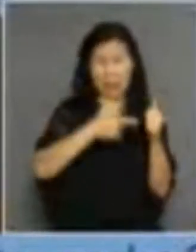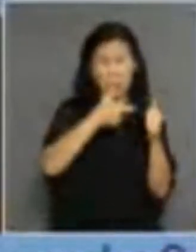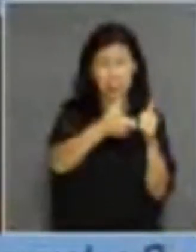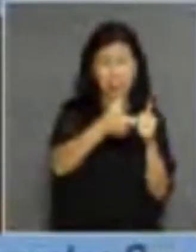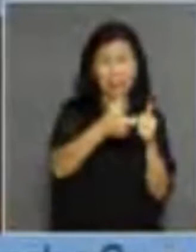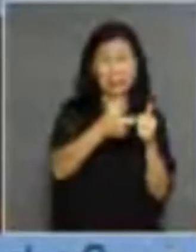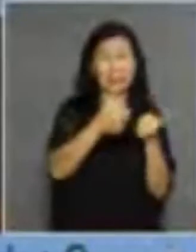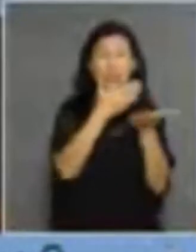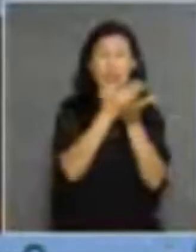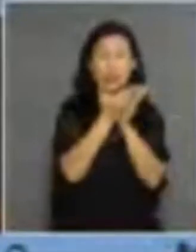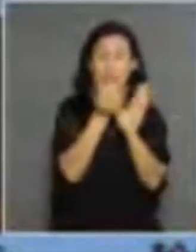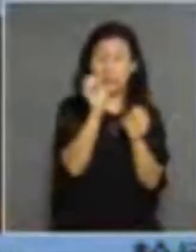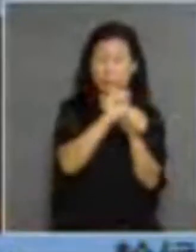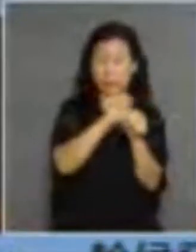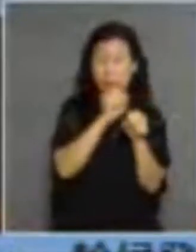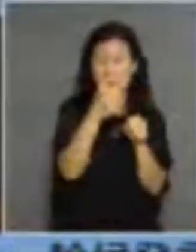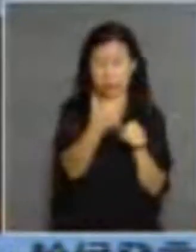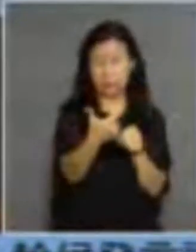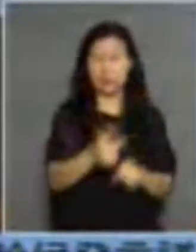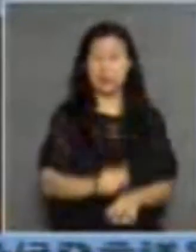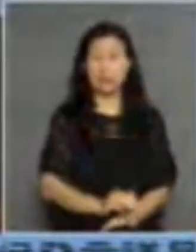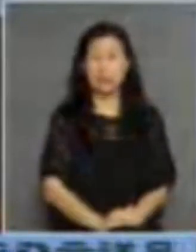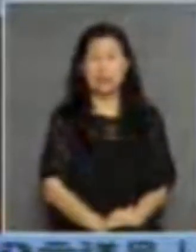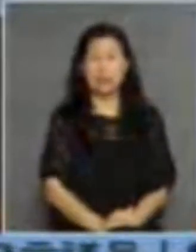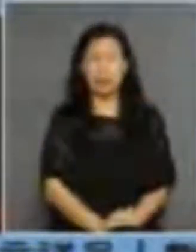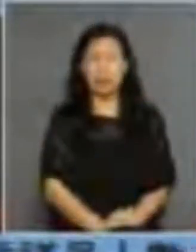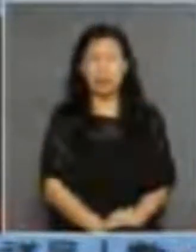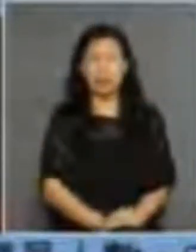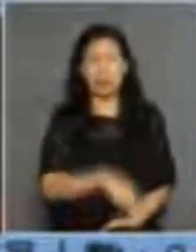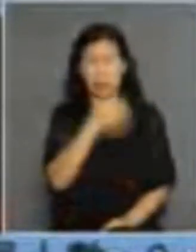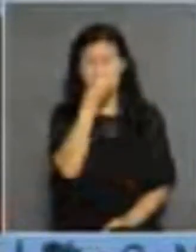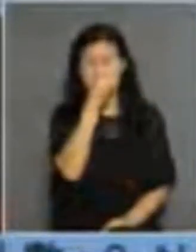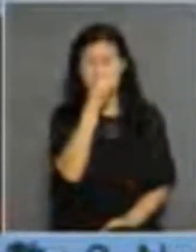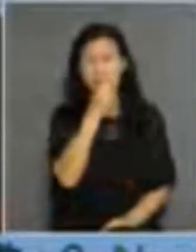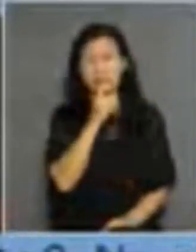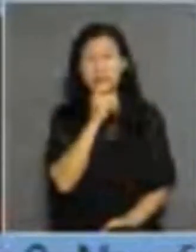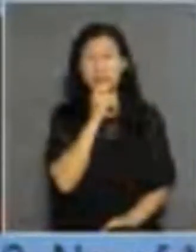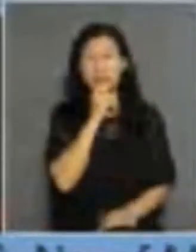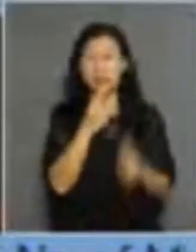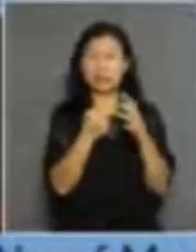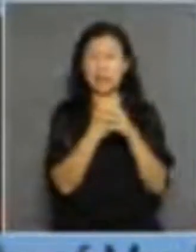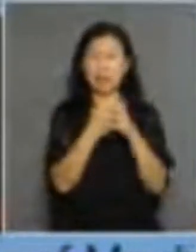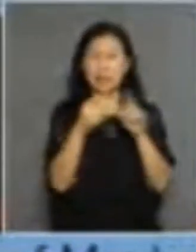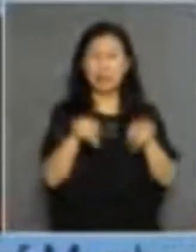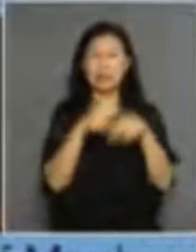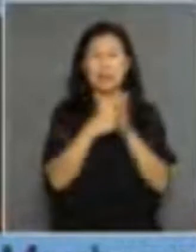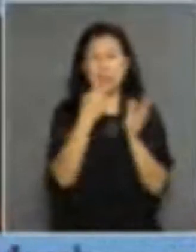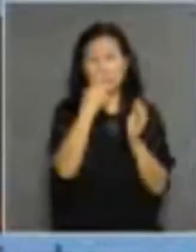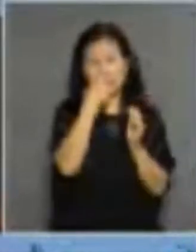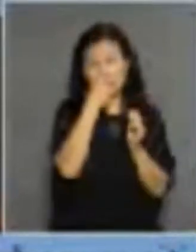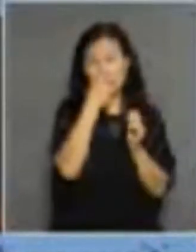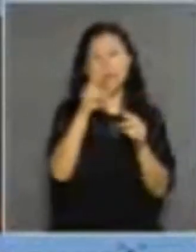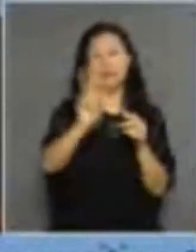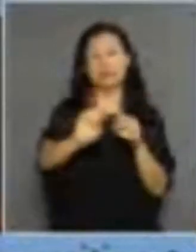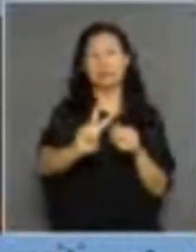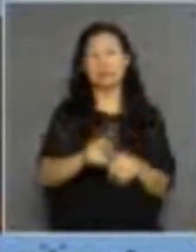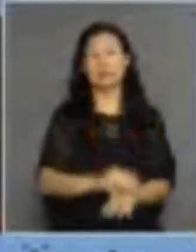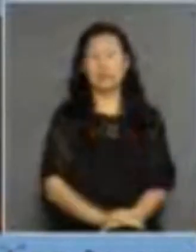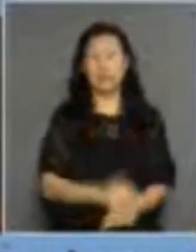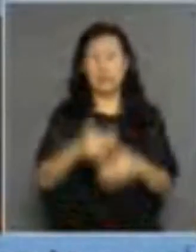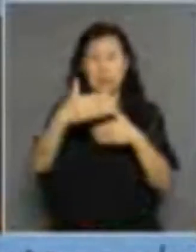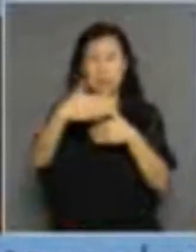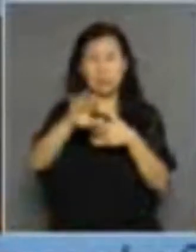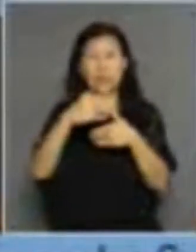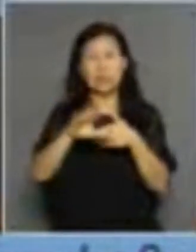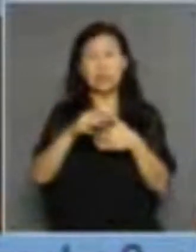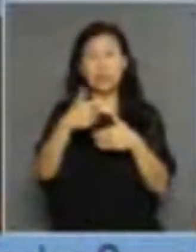啲。咁呢個亦都唔係即係香港獨有噶啦，英國都一樣嘅，係咪？外地生收多啲錢，